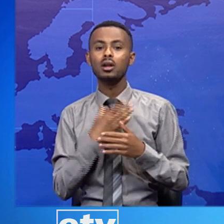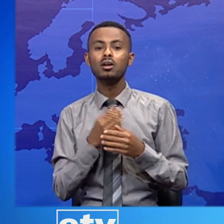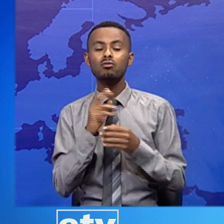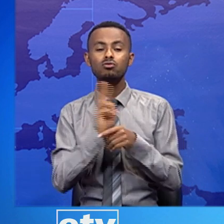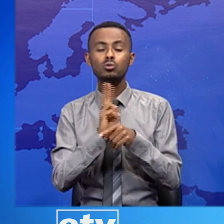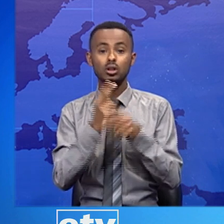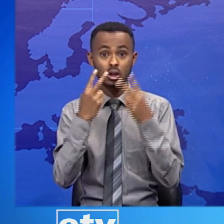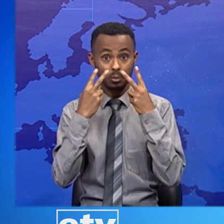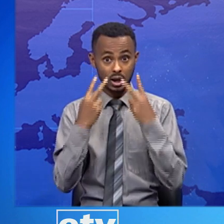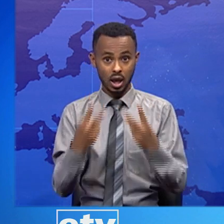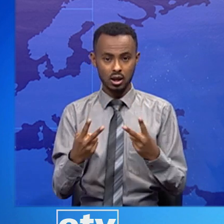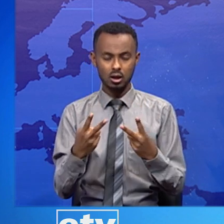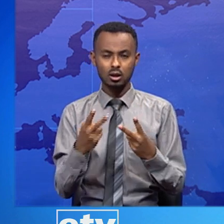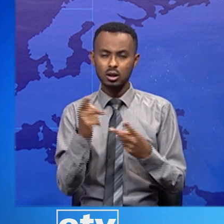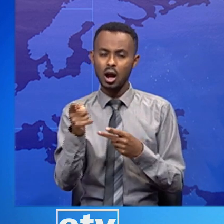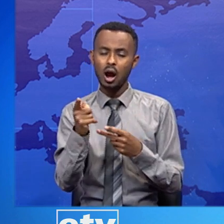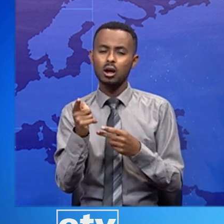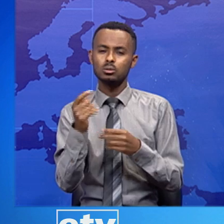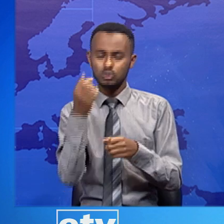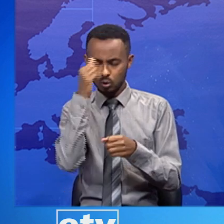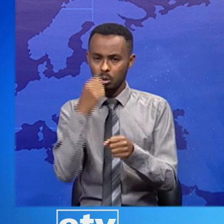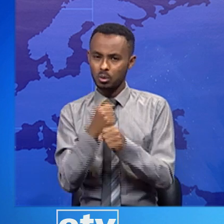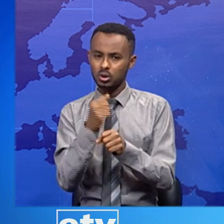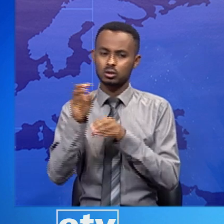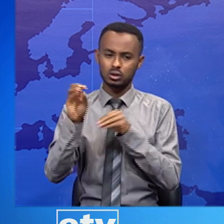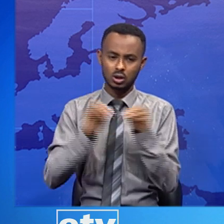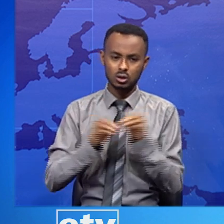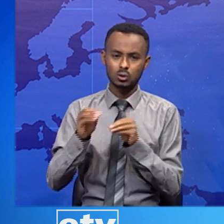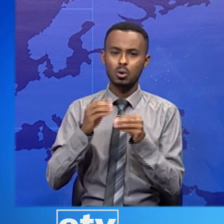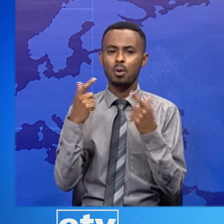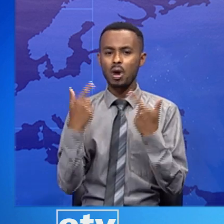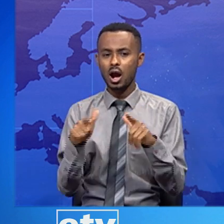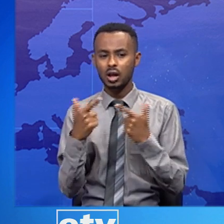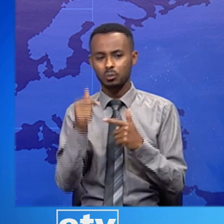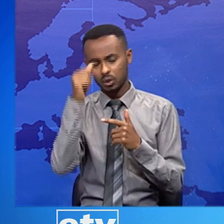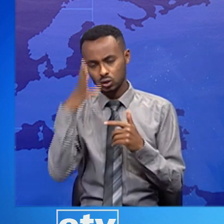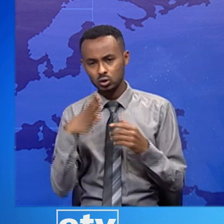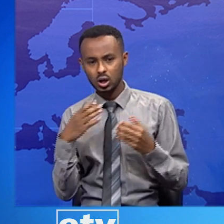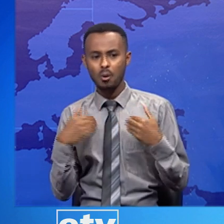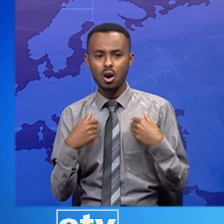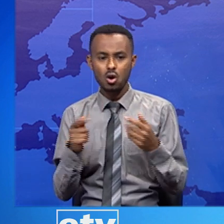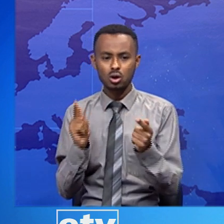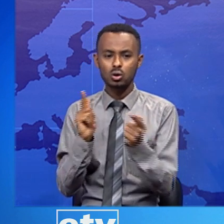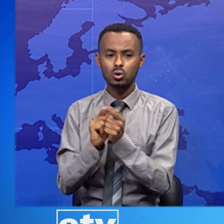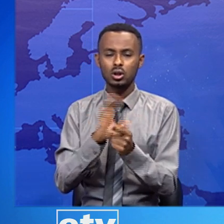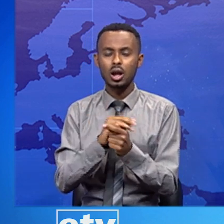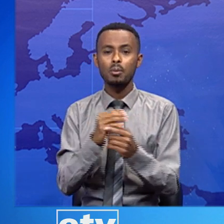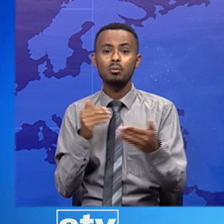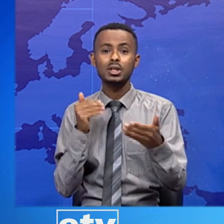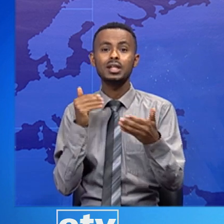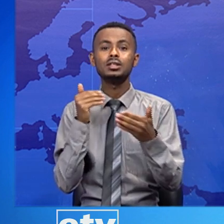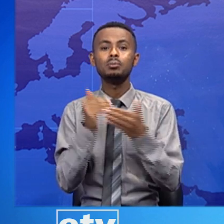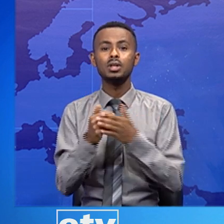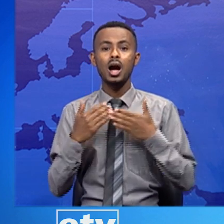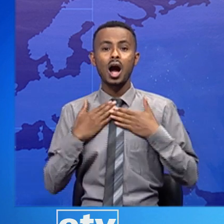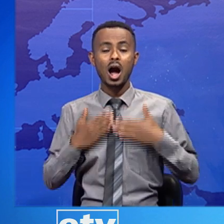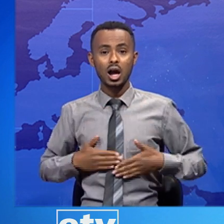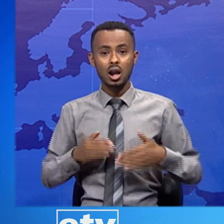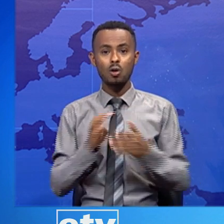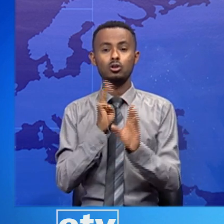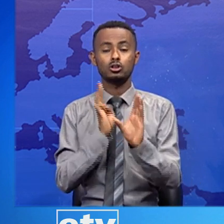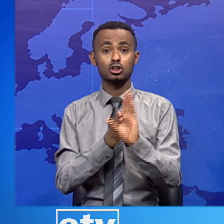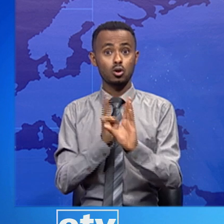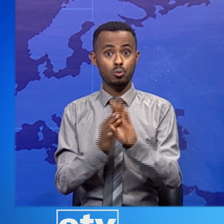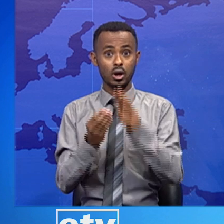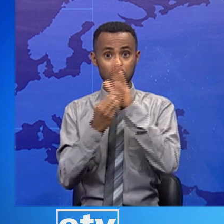ቢታይ ያ ካራክተር በሚያደርጋቸው እንቅስቃሴዎች፣ በሚያጋጥመው ከሰዎች ጋር ባለው ግንኙነትና በሚደርስበት አካላዊም ሆነ ስነ